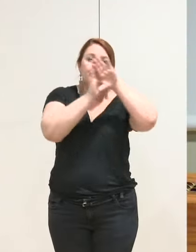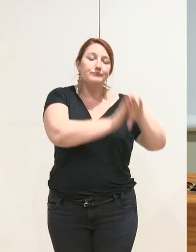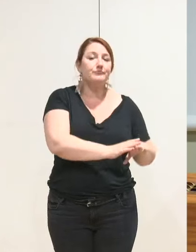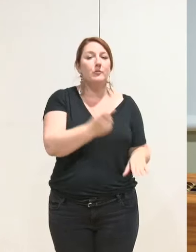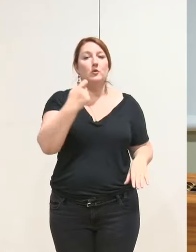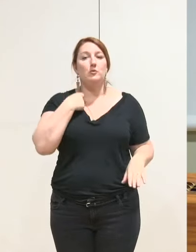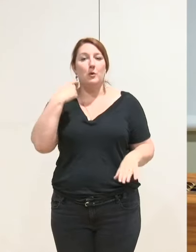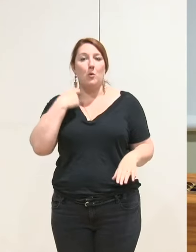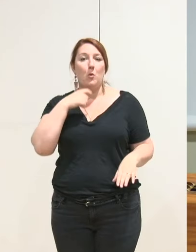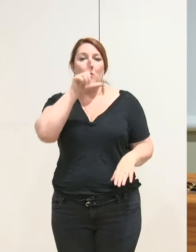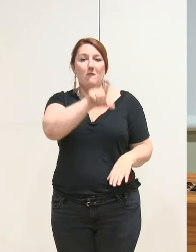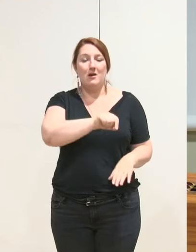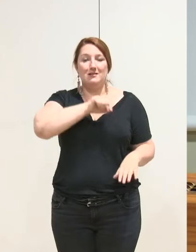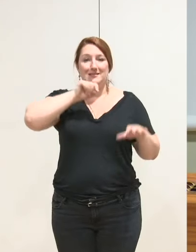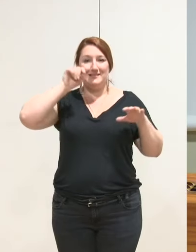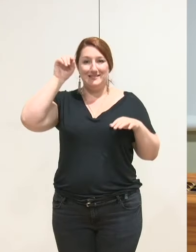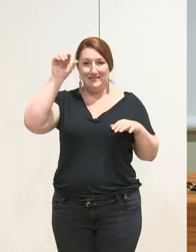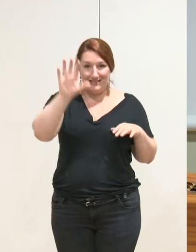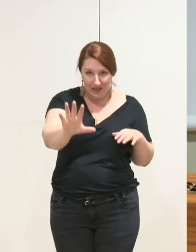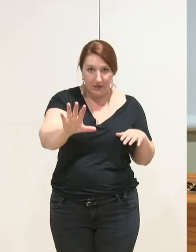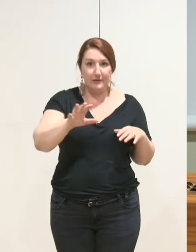délibération numéro 25